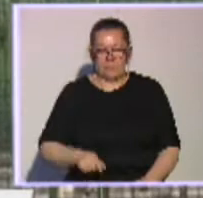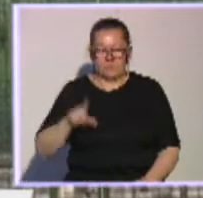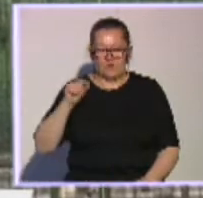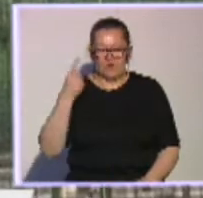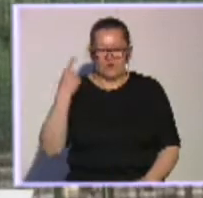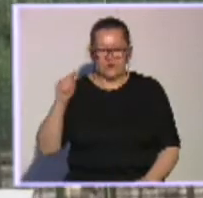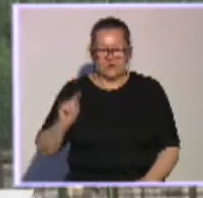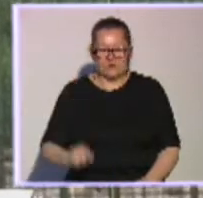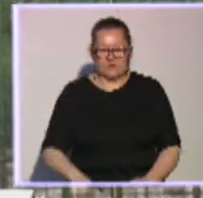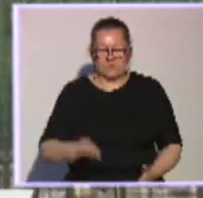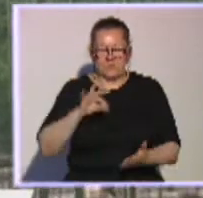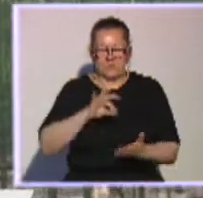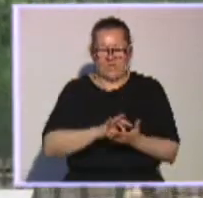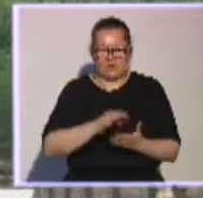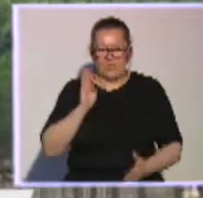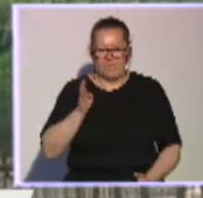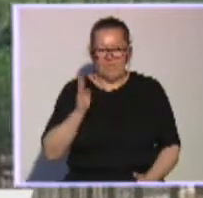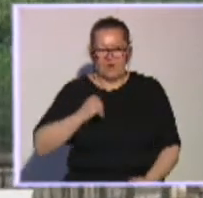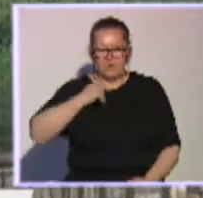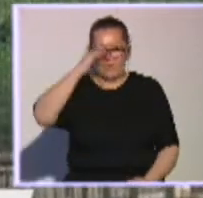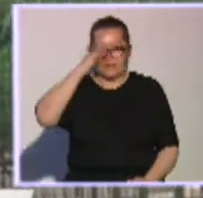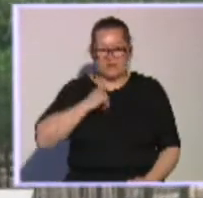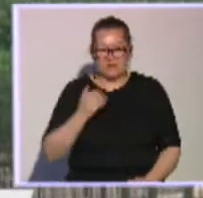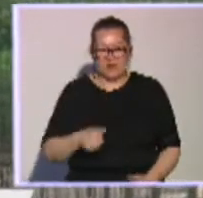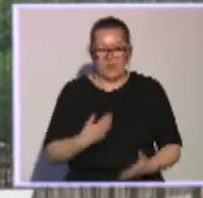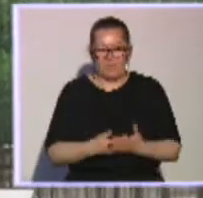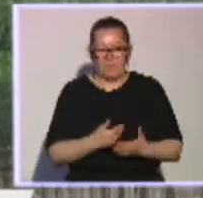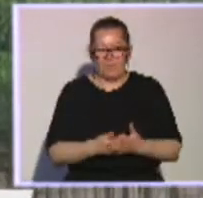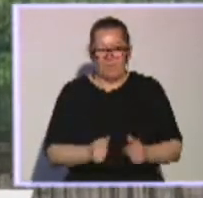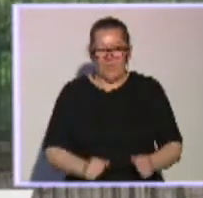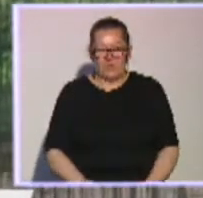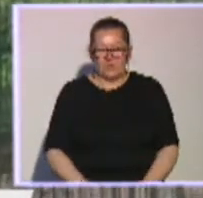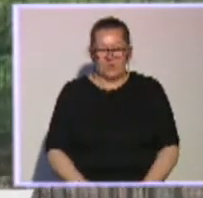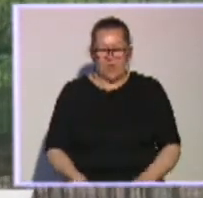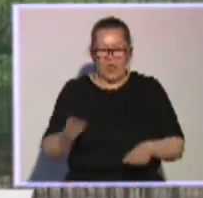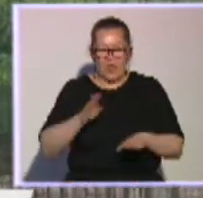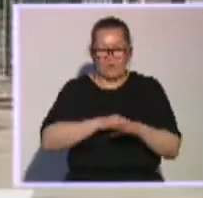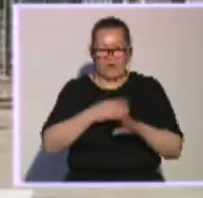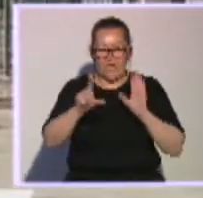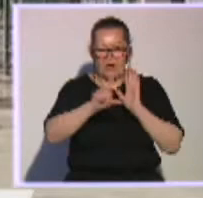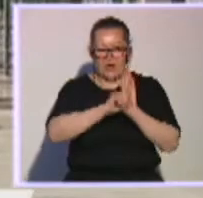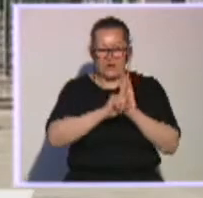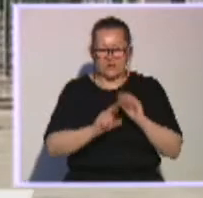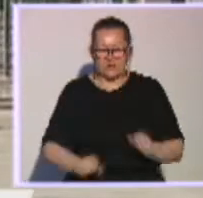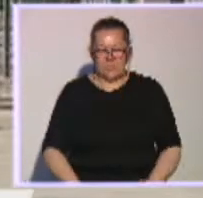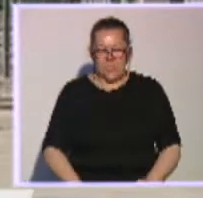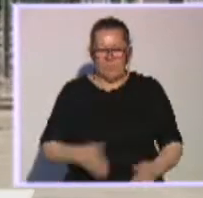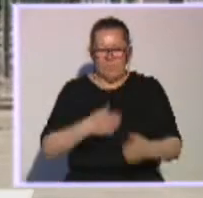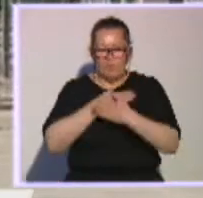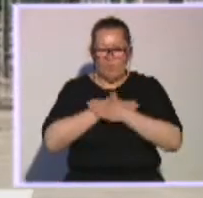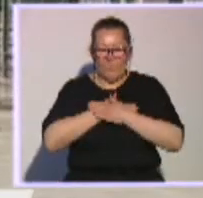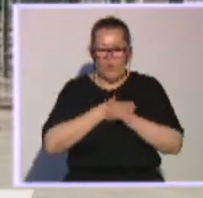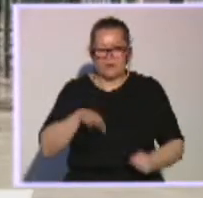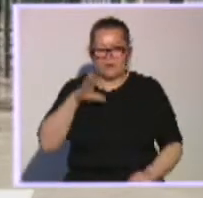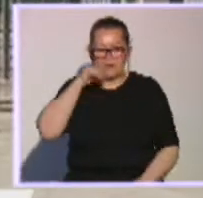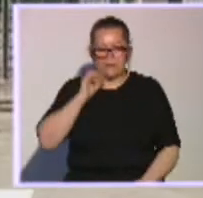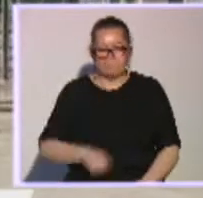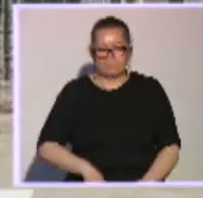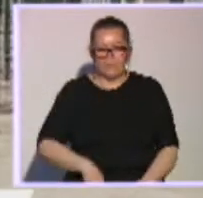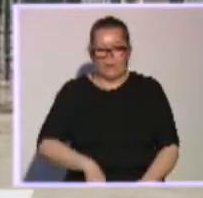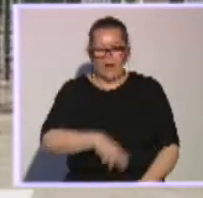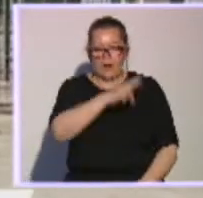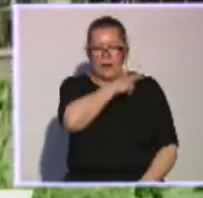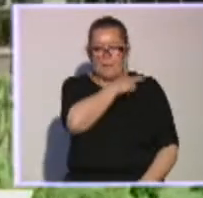21, are un termen de 14 zile pentru a pune la îndeplinire dispozițiile de eutanasiere.